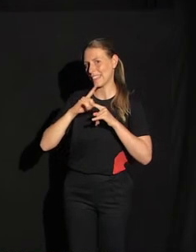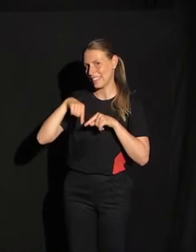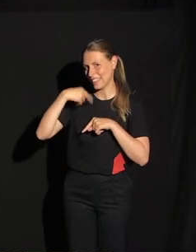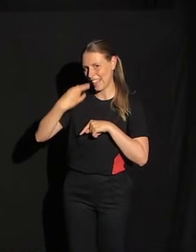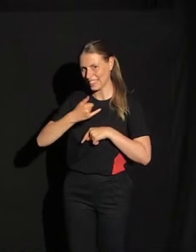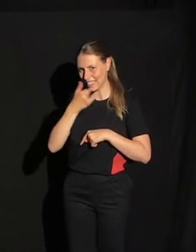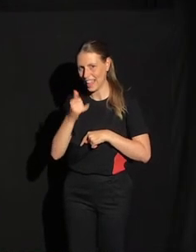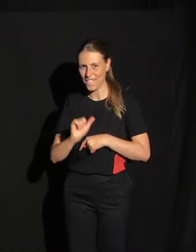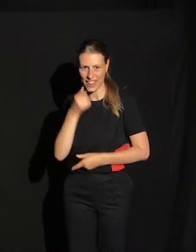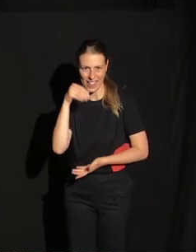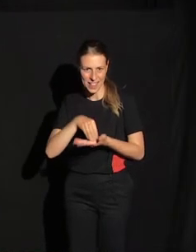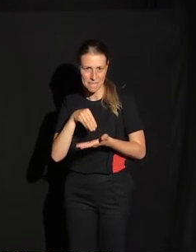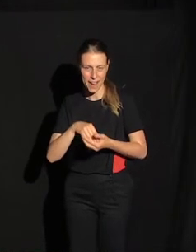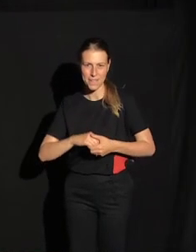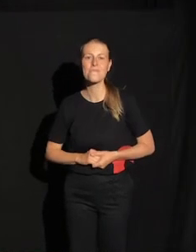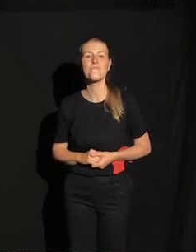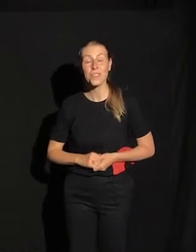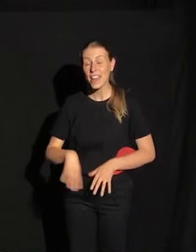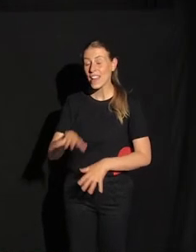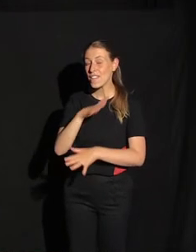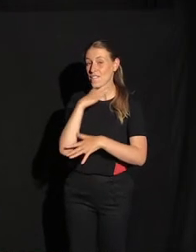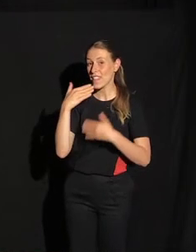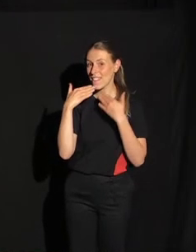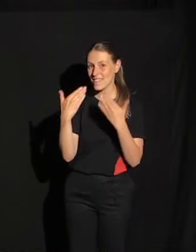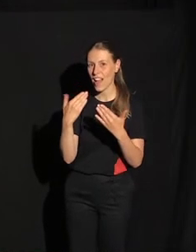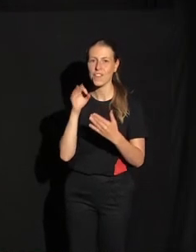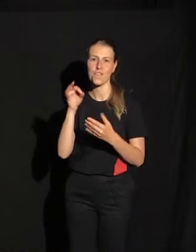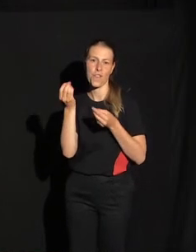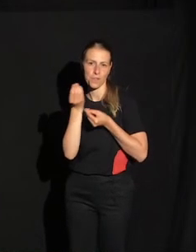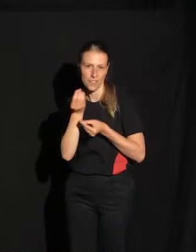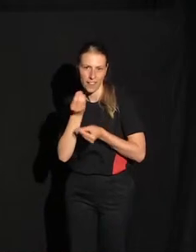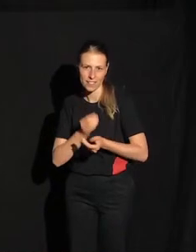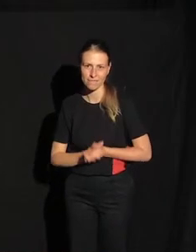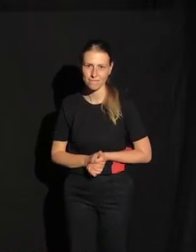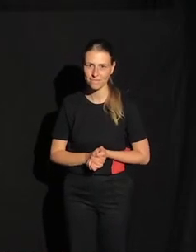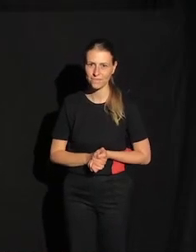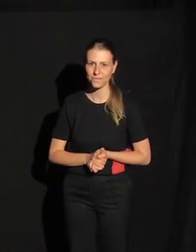hoffentlich auch wieder hier sehen. Vielen Dank für das Gespräch.